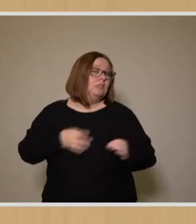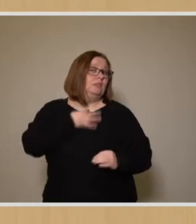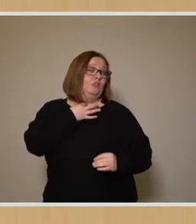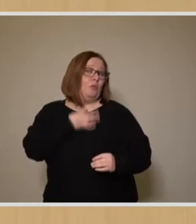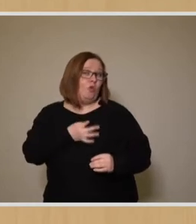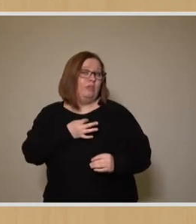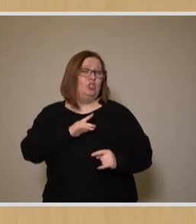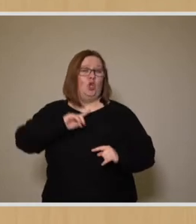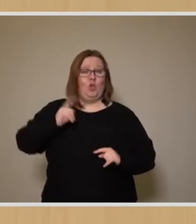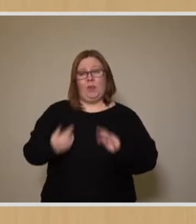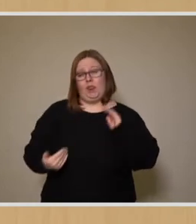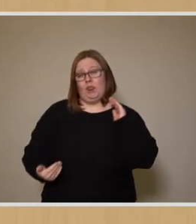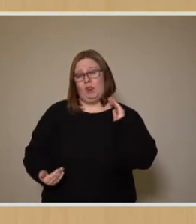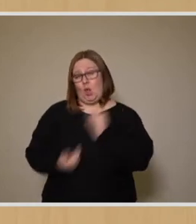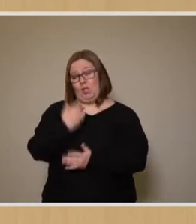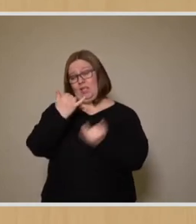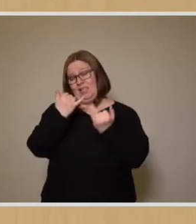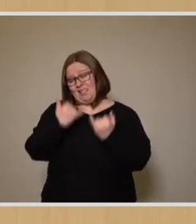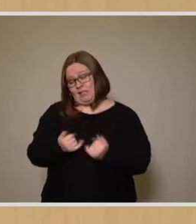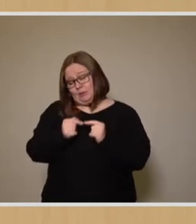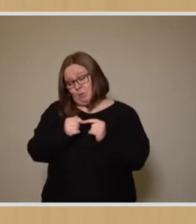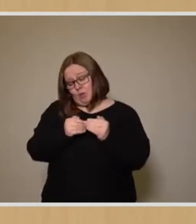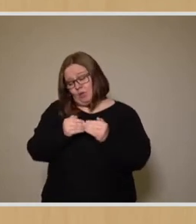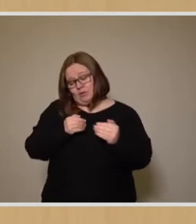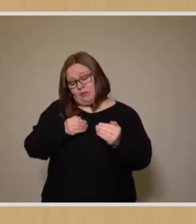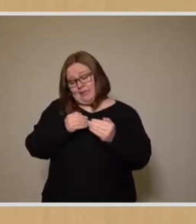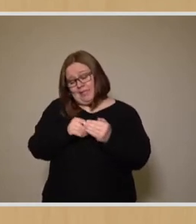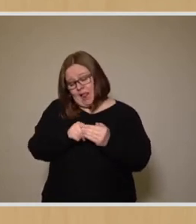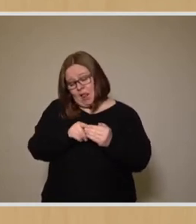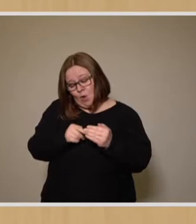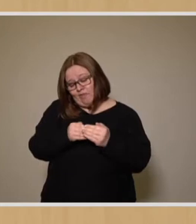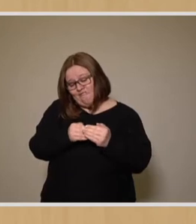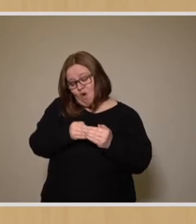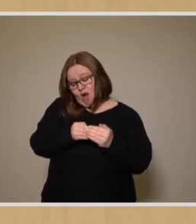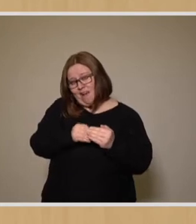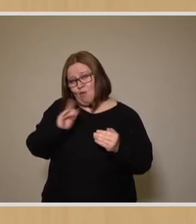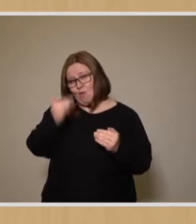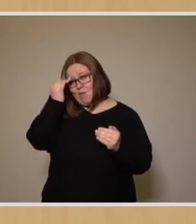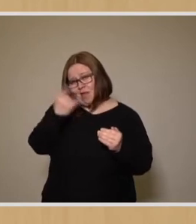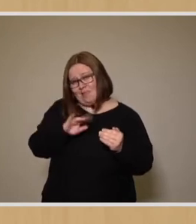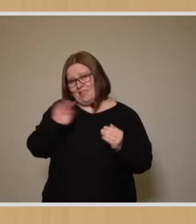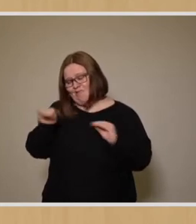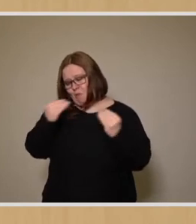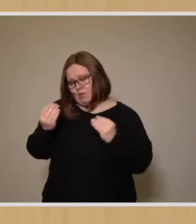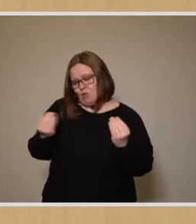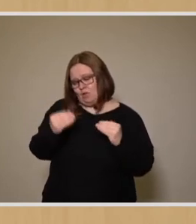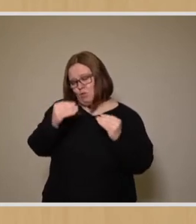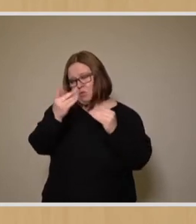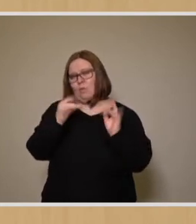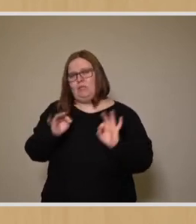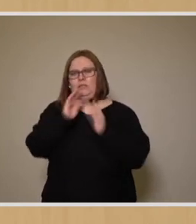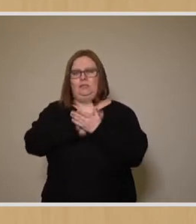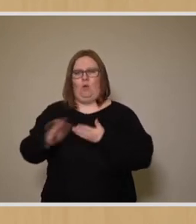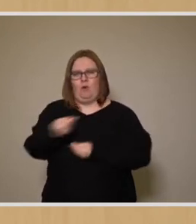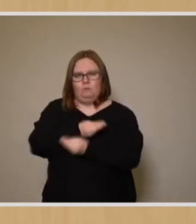notwendig, nochmal, gerade jetzt auf der Zielgeraden sozusagen, alle denkbaren Informationen einzuholen, um sich hier im